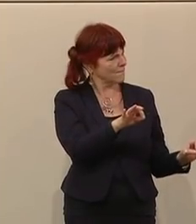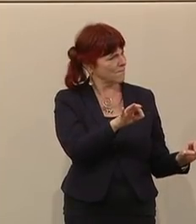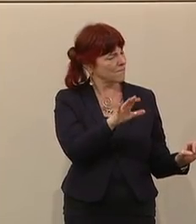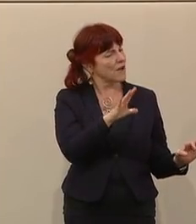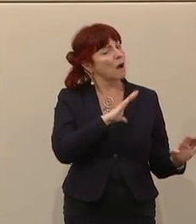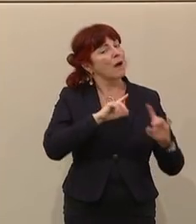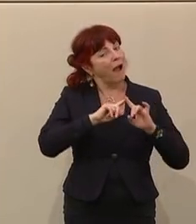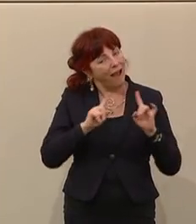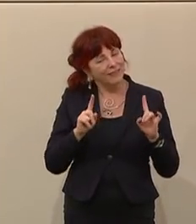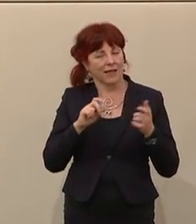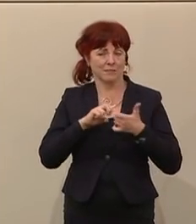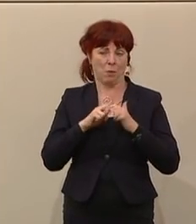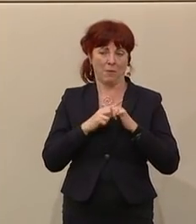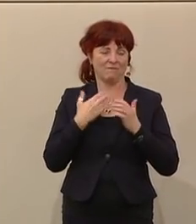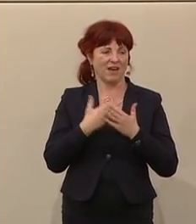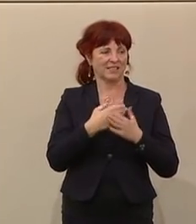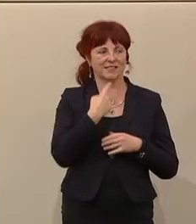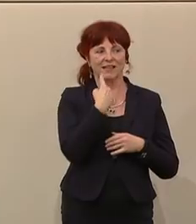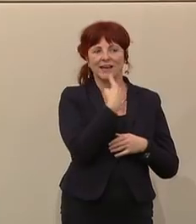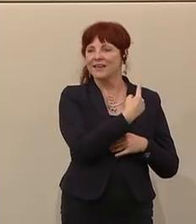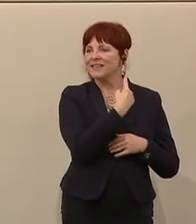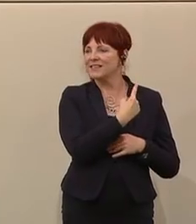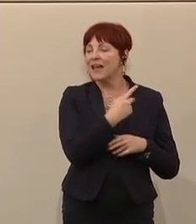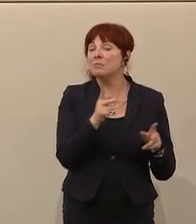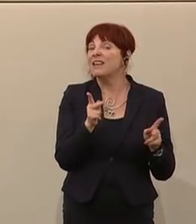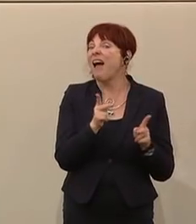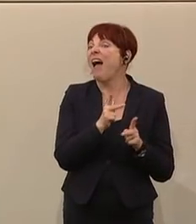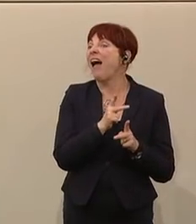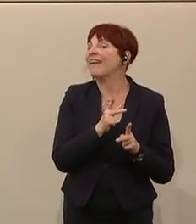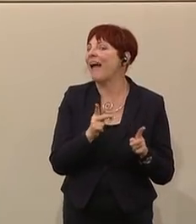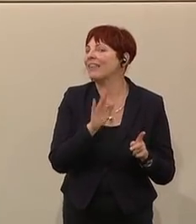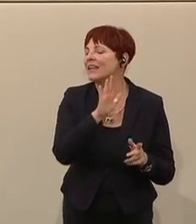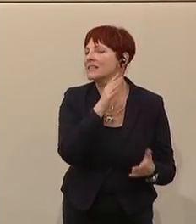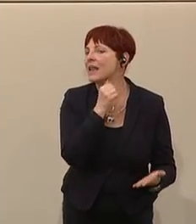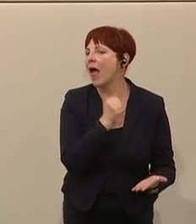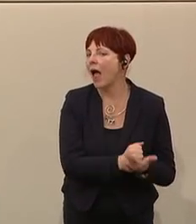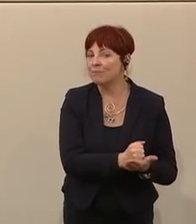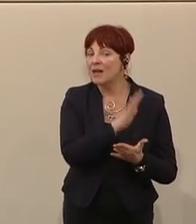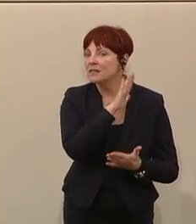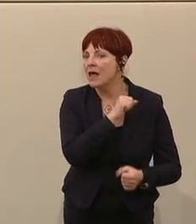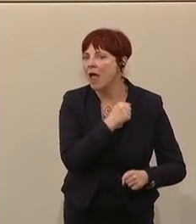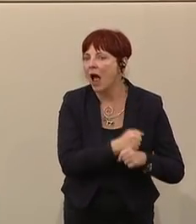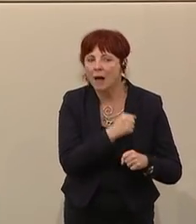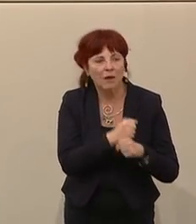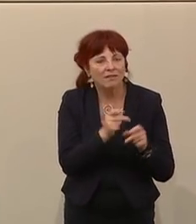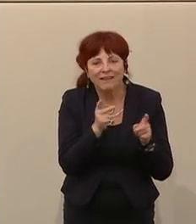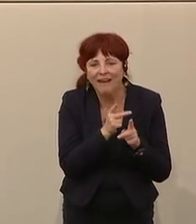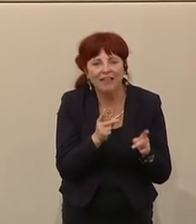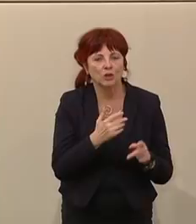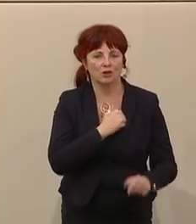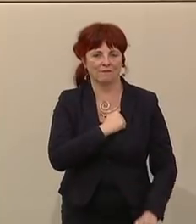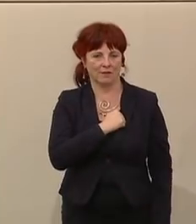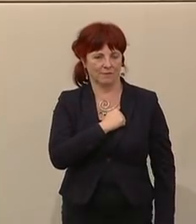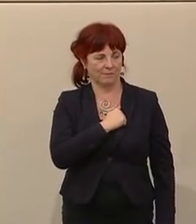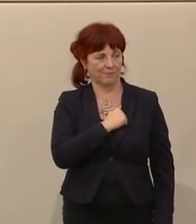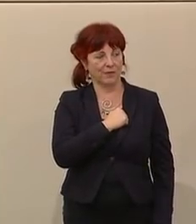Problem. Mein Problem ist, dass er nicht kann, was er übernommen hat als Amt. Und ich glaube ja, dass die Selbsteinschätzung